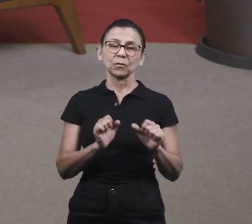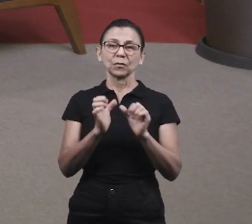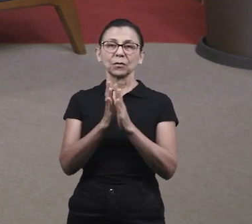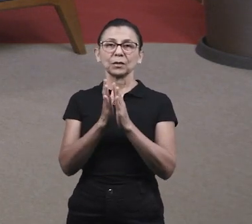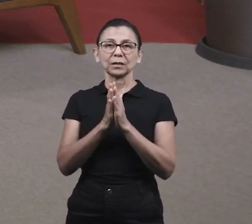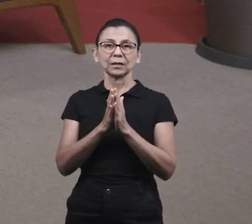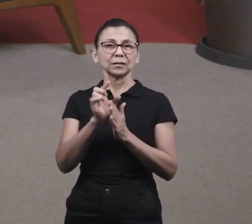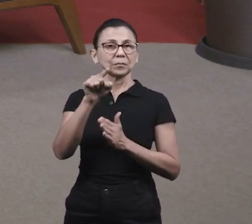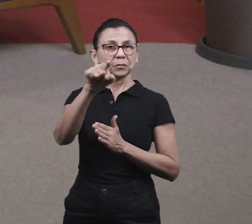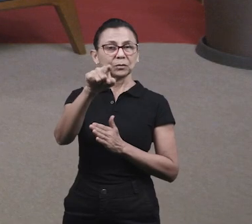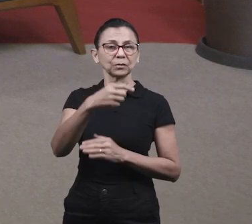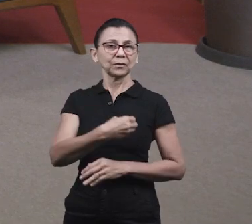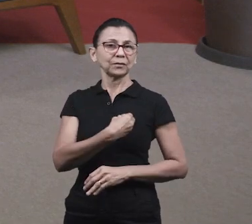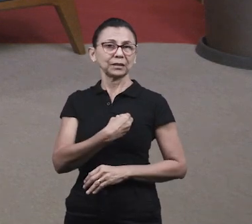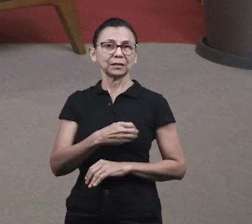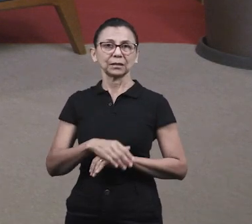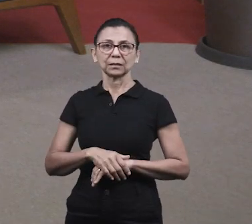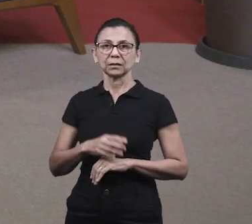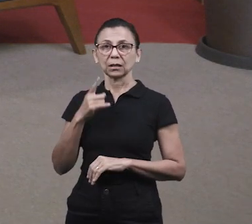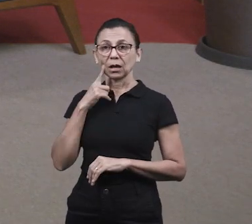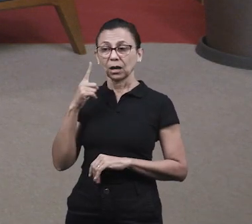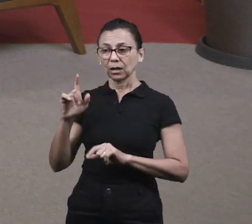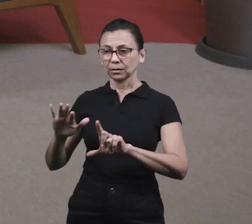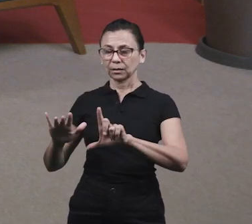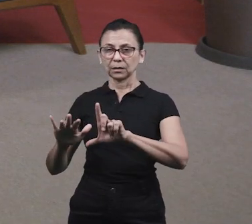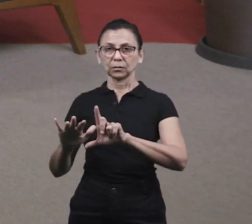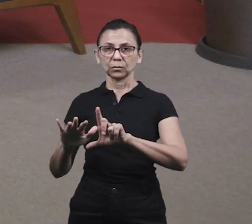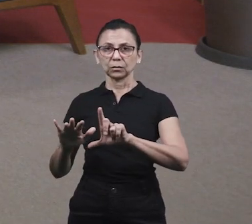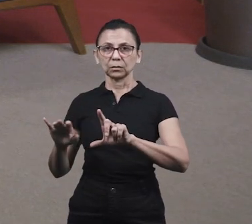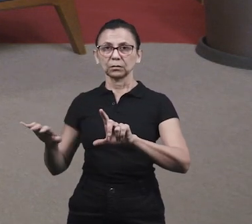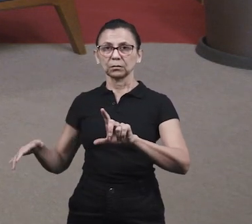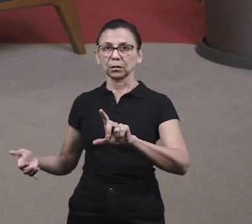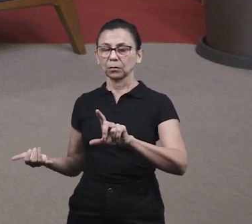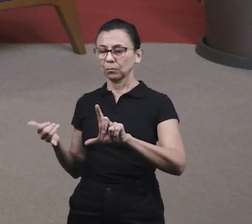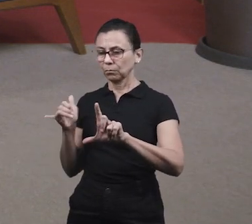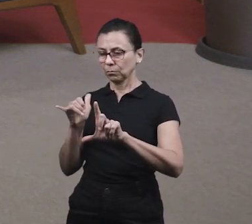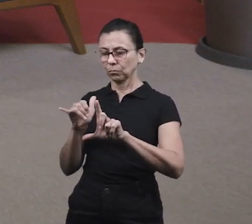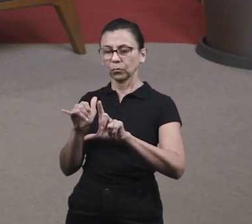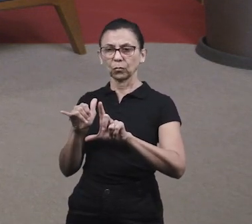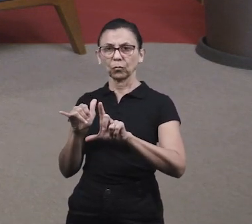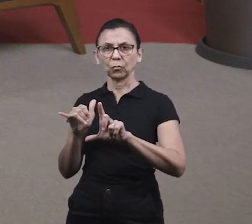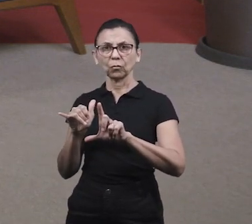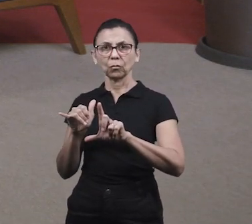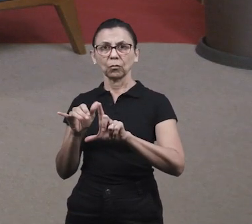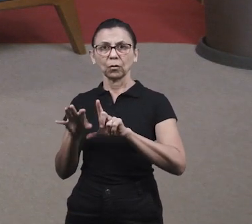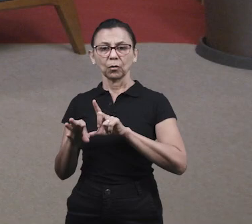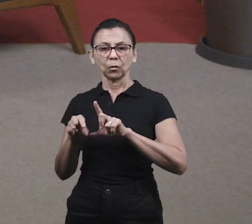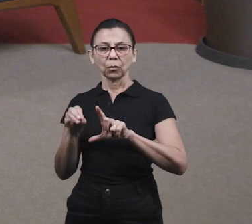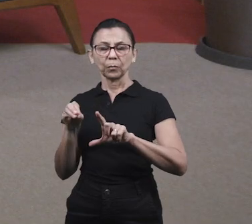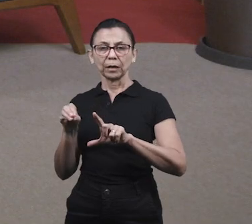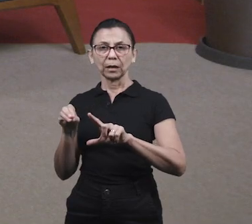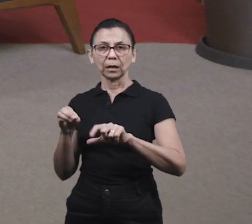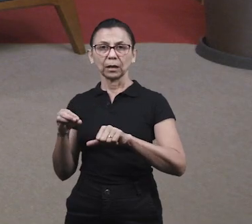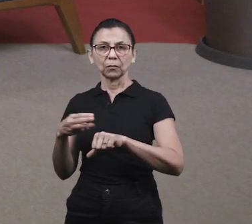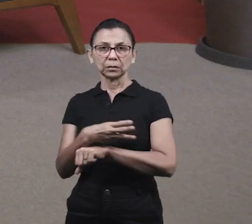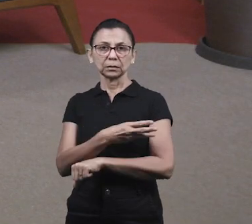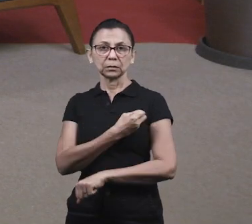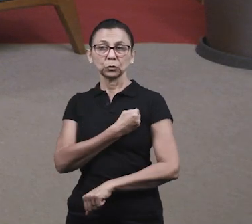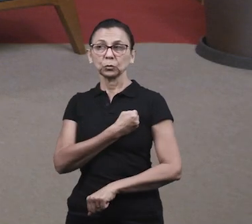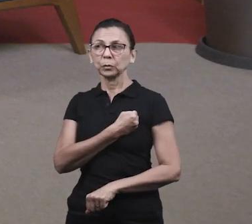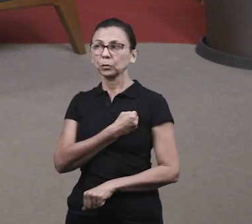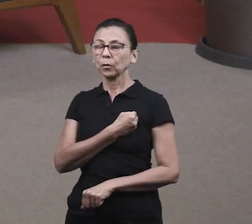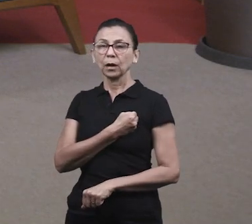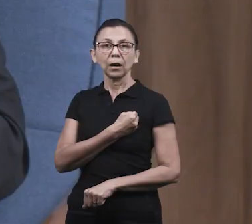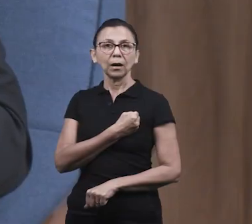l'appareil photo de votre code qui apparaît à côté du numéro et votre appareil sera redirigé vers cette application. Appelez maintenant si